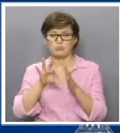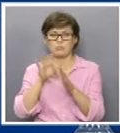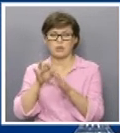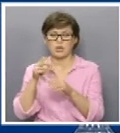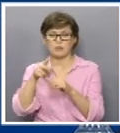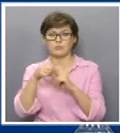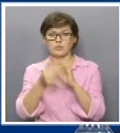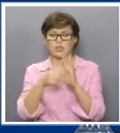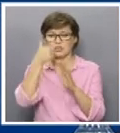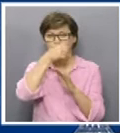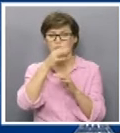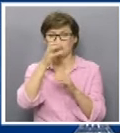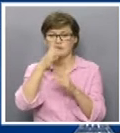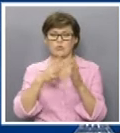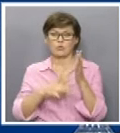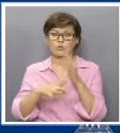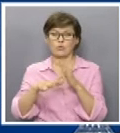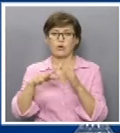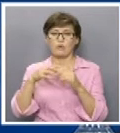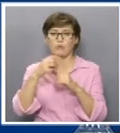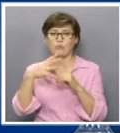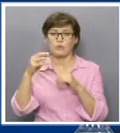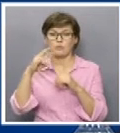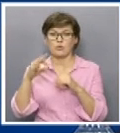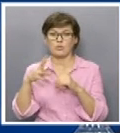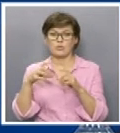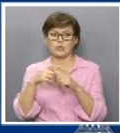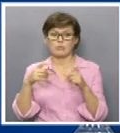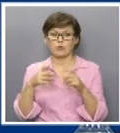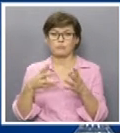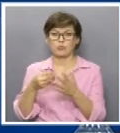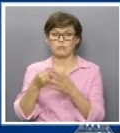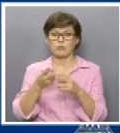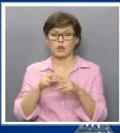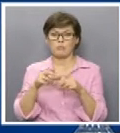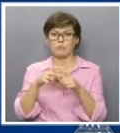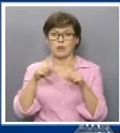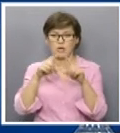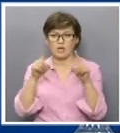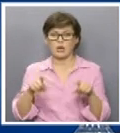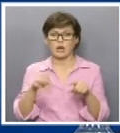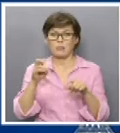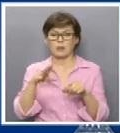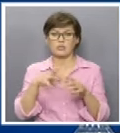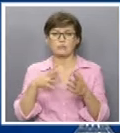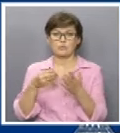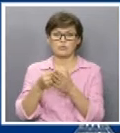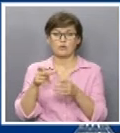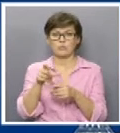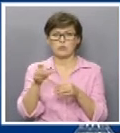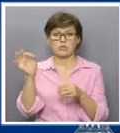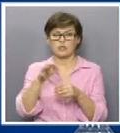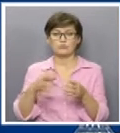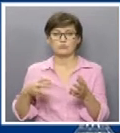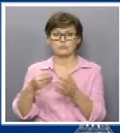форум барысында инновация аясында жұмыс істейтін барлық институттарды біріктіргіміз келеді. Форумның жұмысы инновациялық хаб құруға және инновацияны